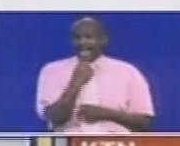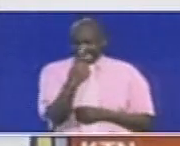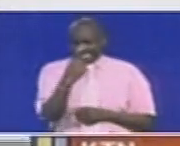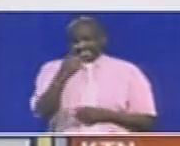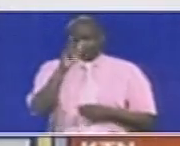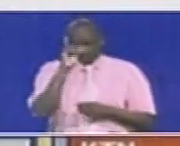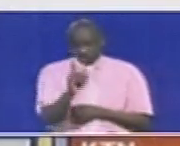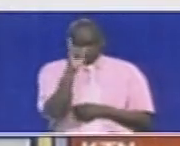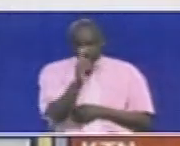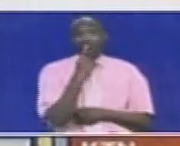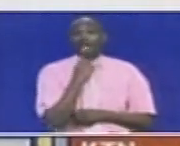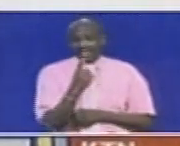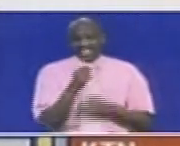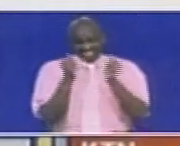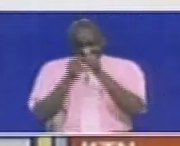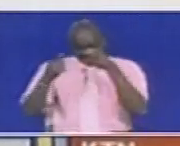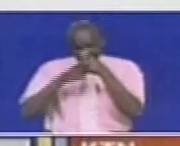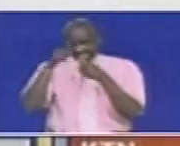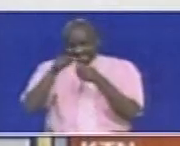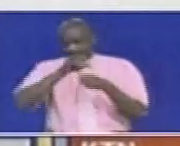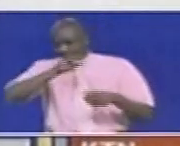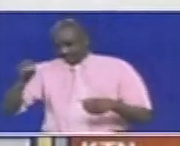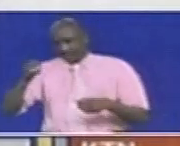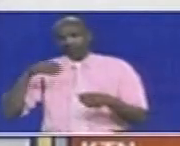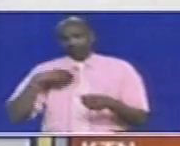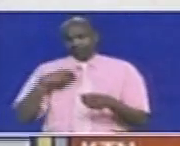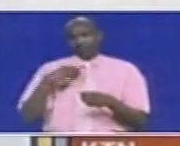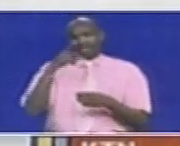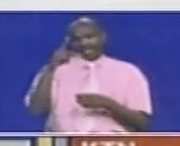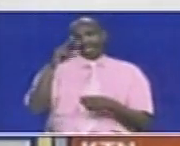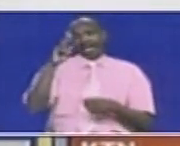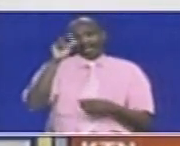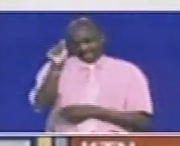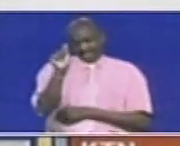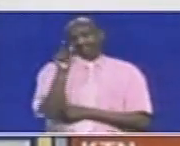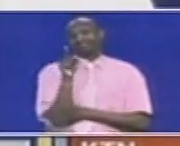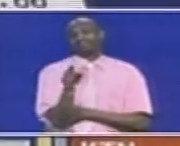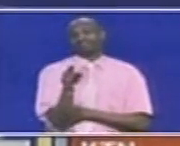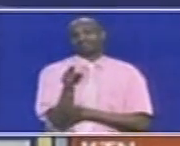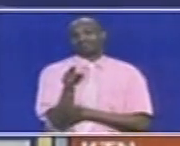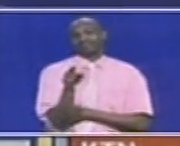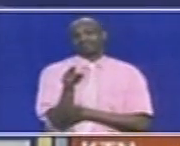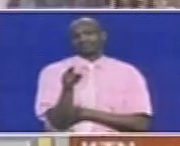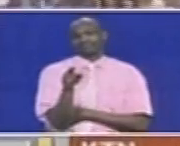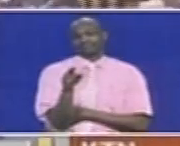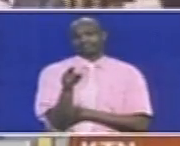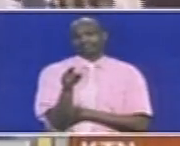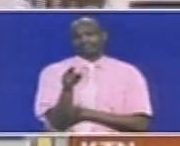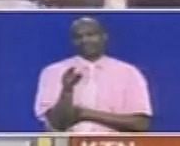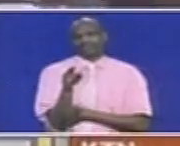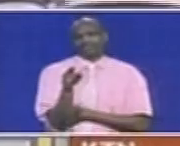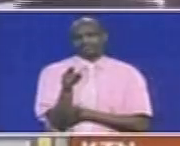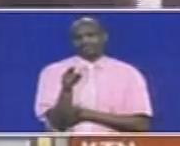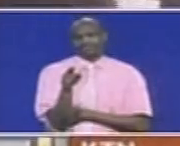unayotumia, shilingi 16 huingia kibindoni mwa halmashauri ya utoaji ushuru nchini, KRA.